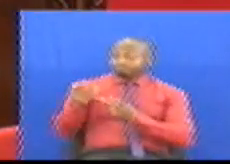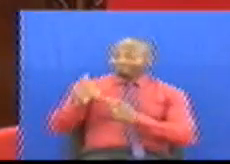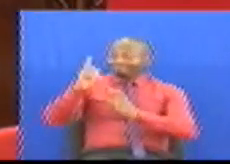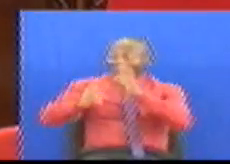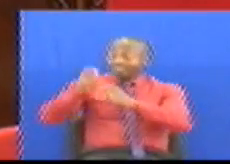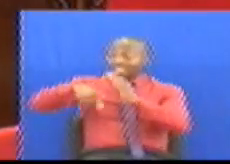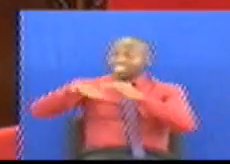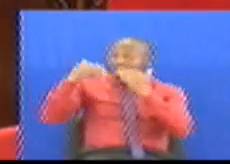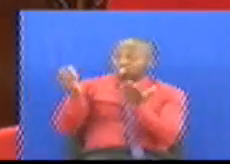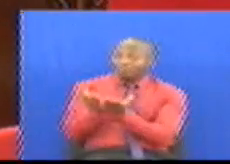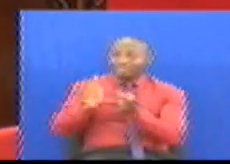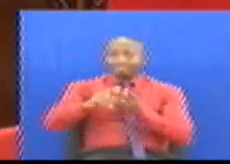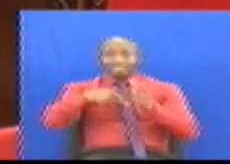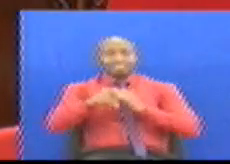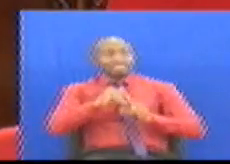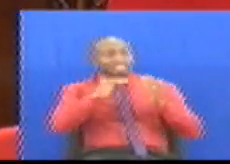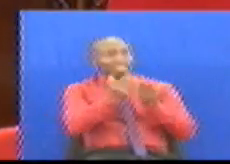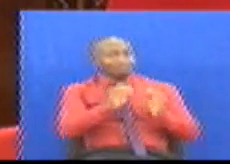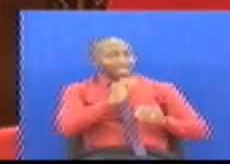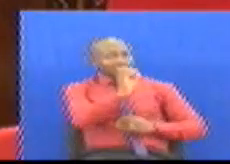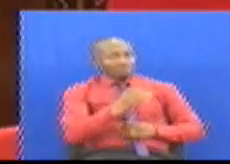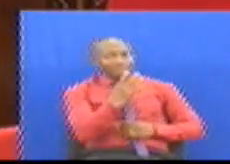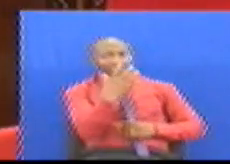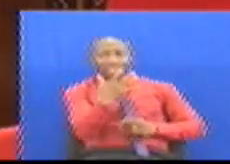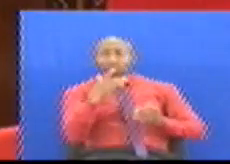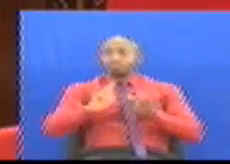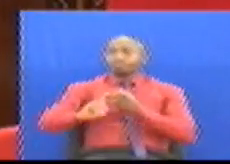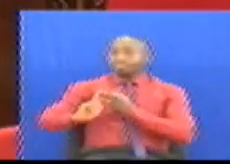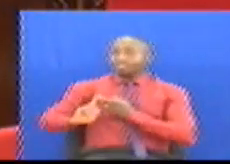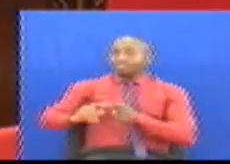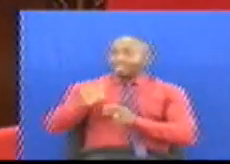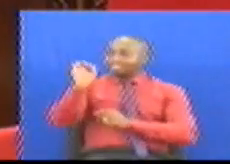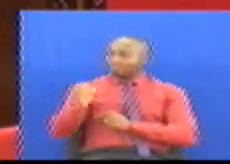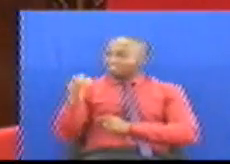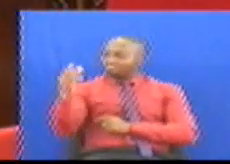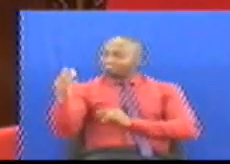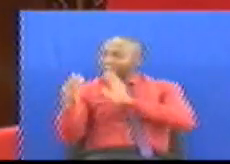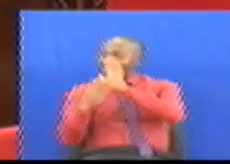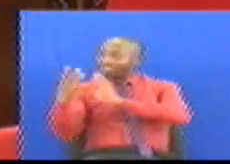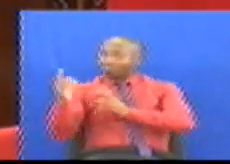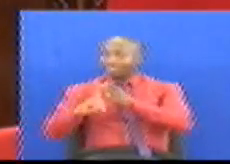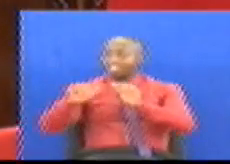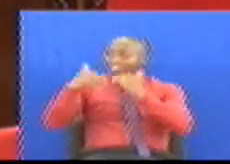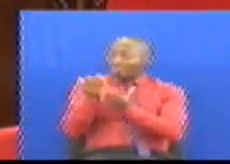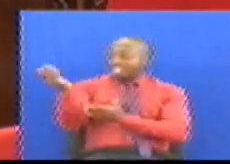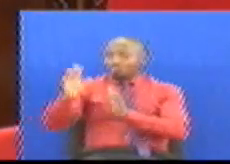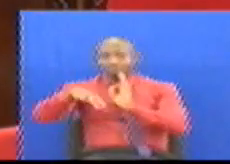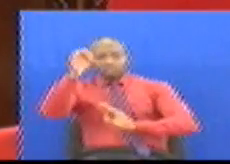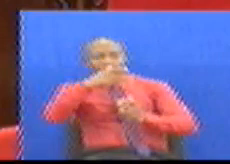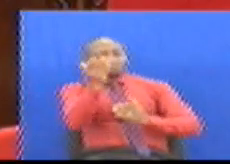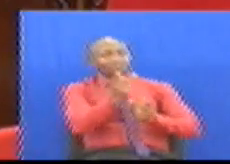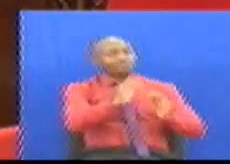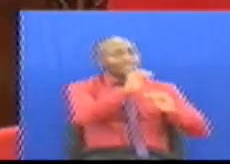Lakini wakati anatawala alikuwa anapata 45%, ana 85%. 85% maana yake Republic walikuwa wanamchagua na Democratic